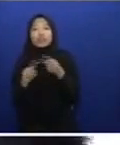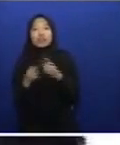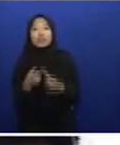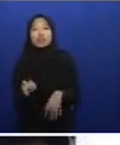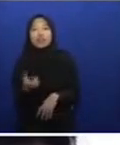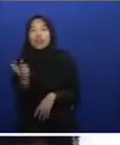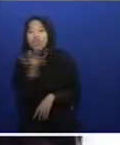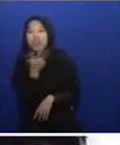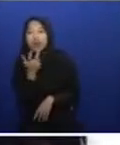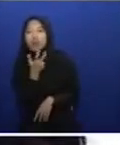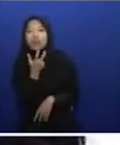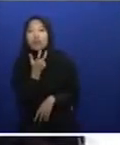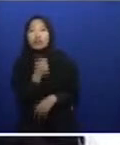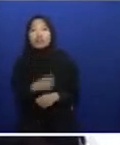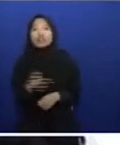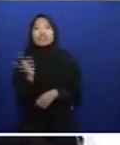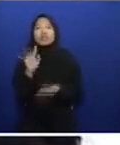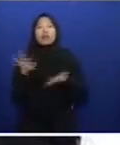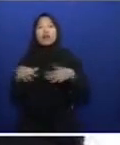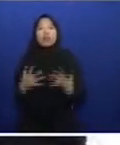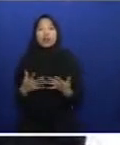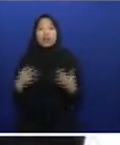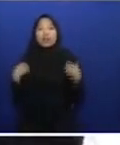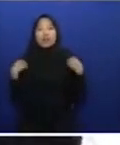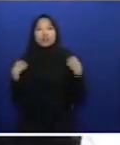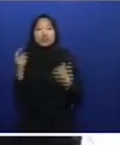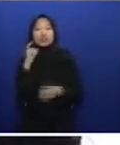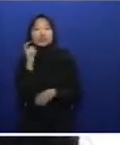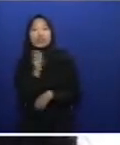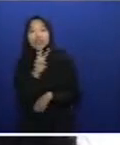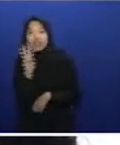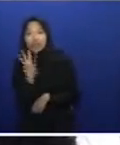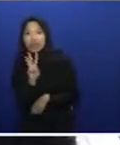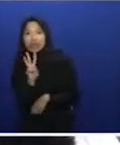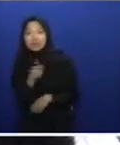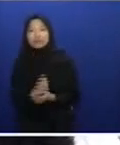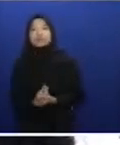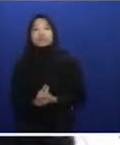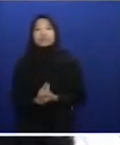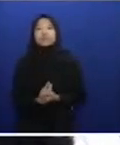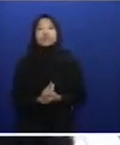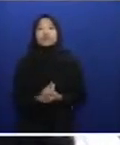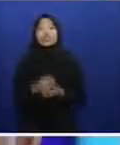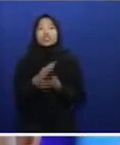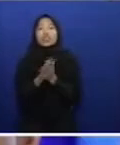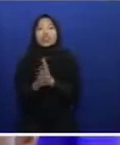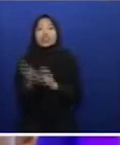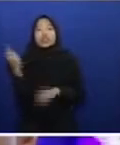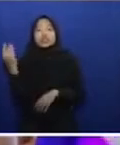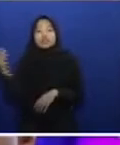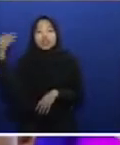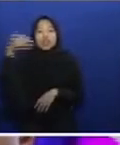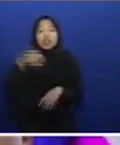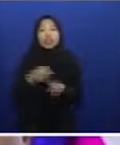Karena baju saya cuma tiga dulu. Saya datang dari kampung, dari Fakfak ke Jayapura.